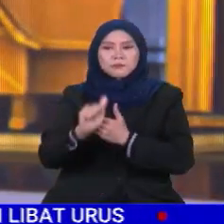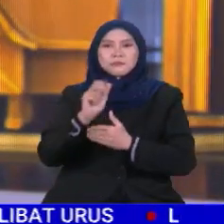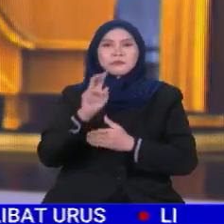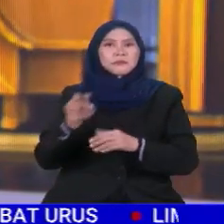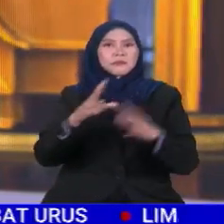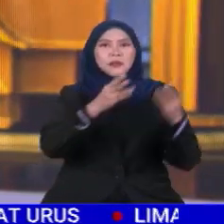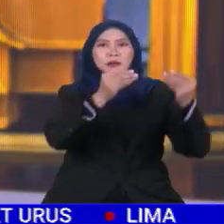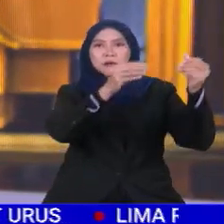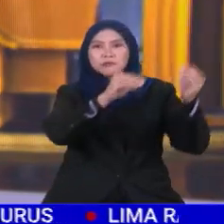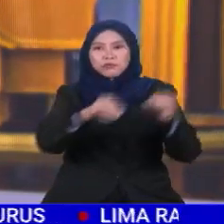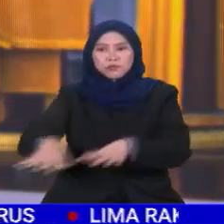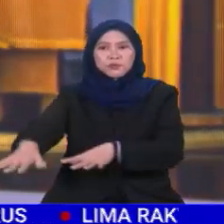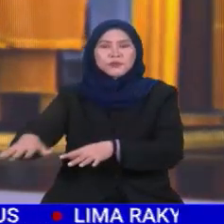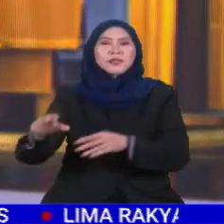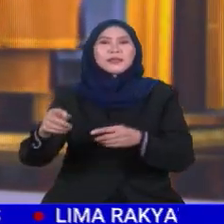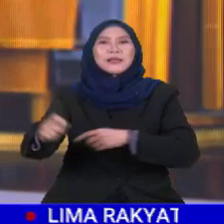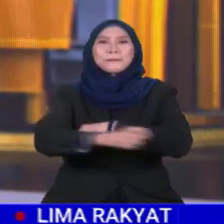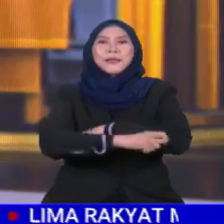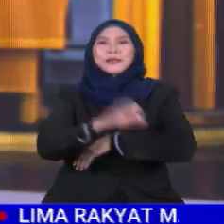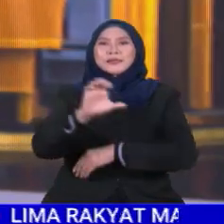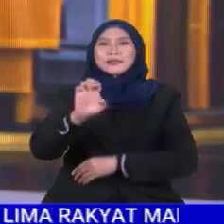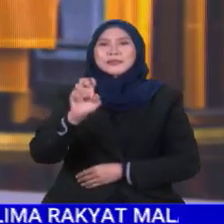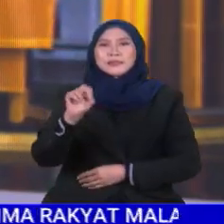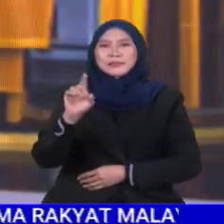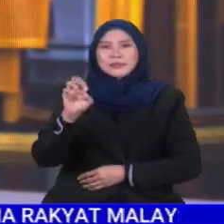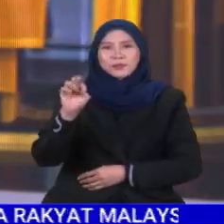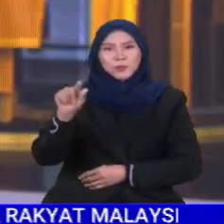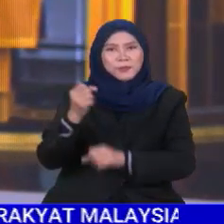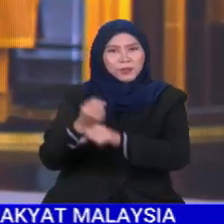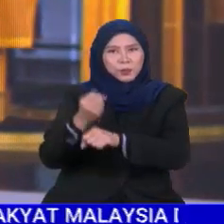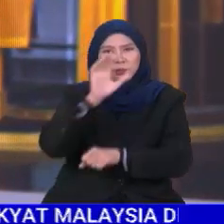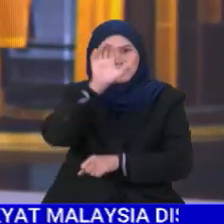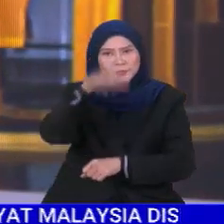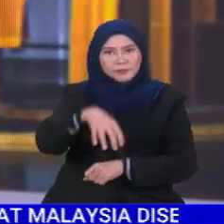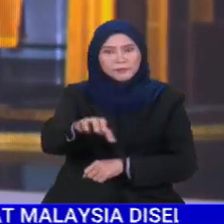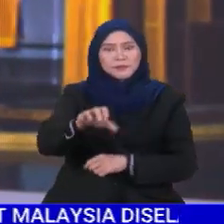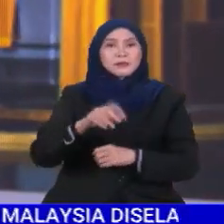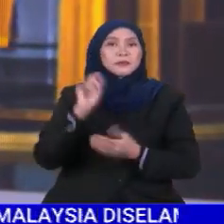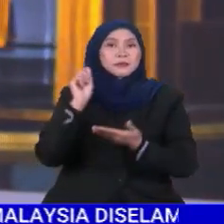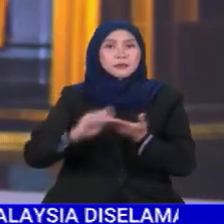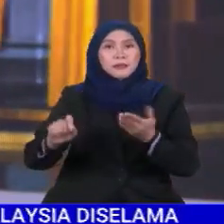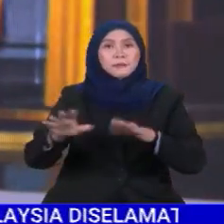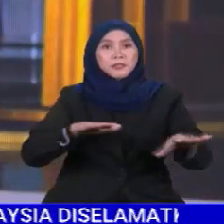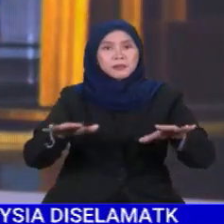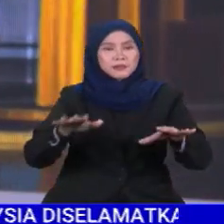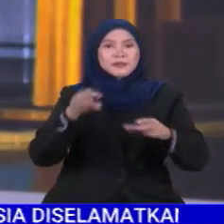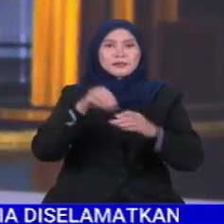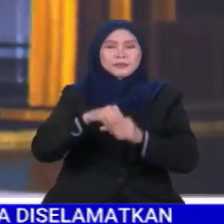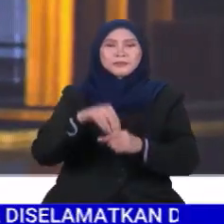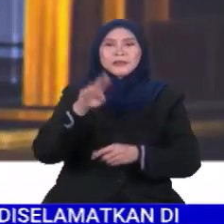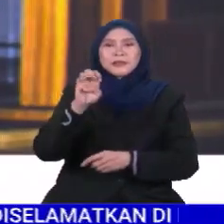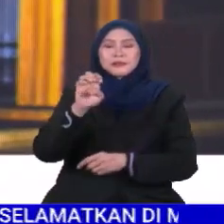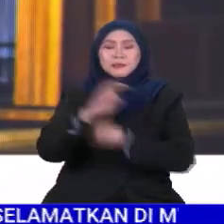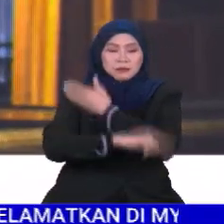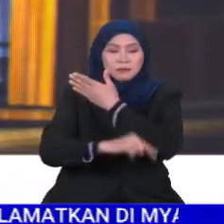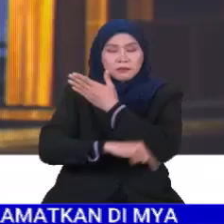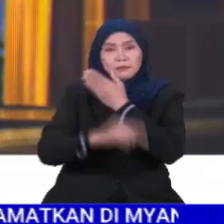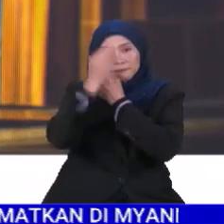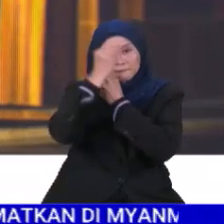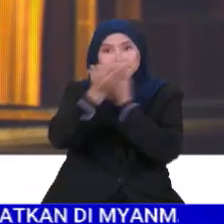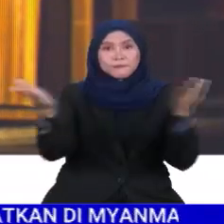bencana tanah runtuh di taman cenderung Jaya Batu Gajah sekretariat pengurusan bencana negeri dalam kenyataannya